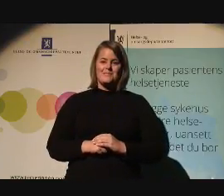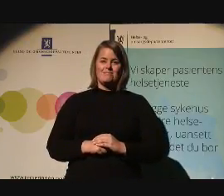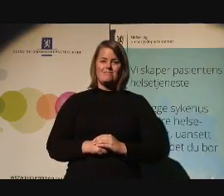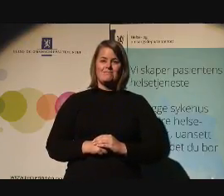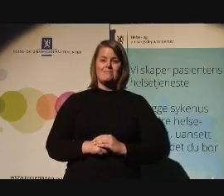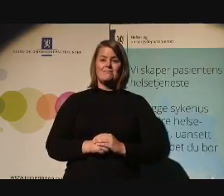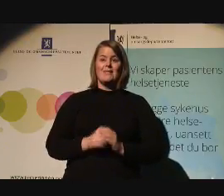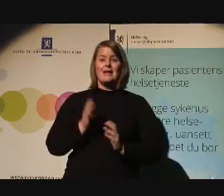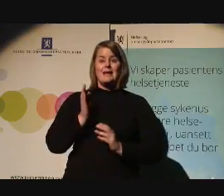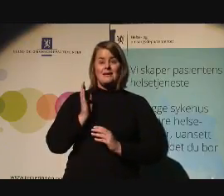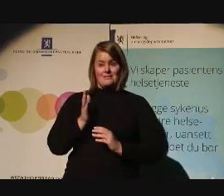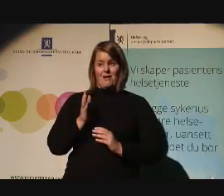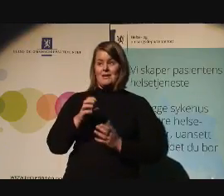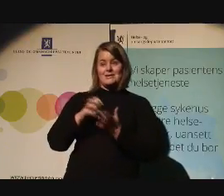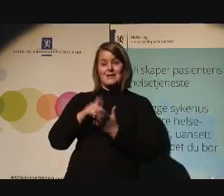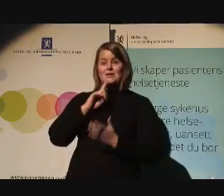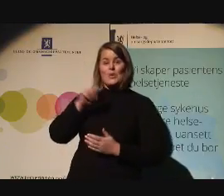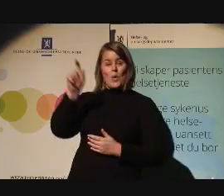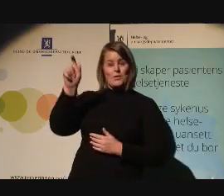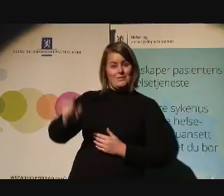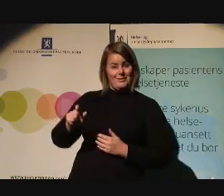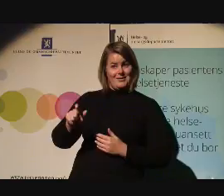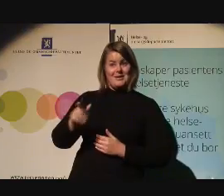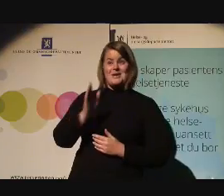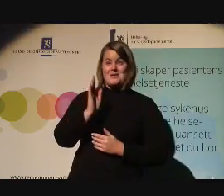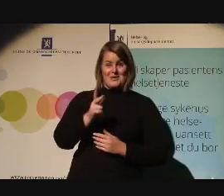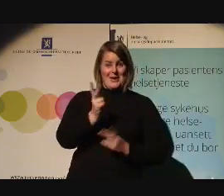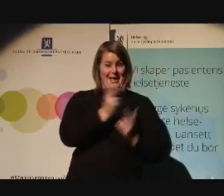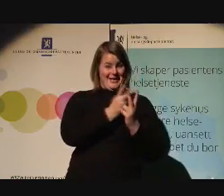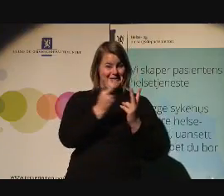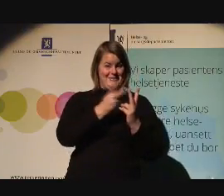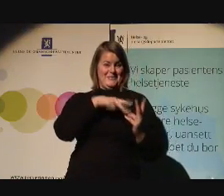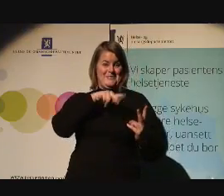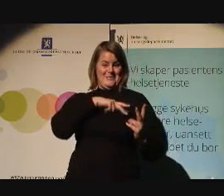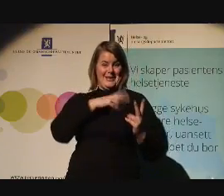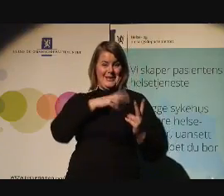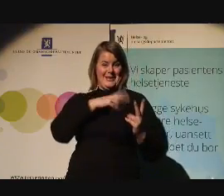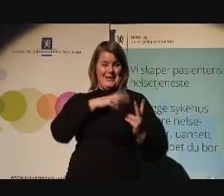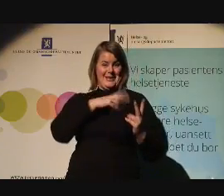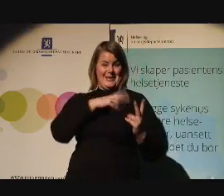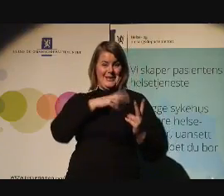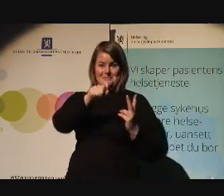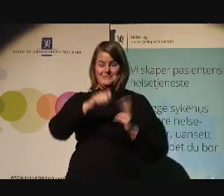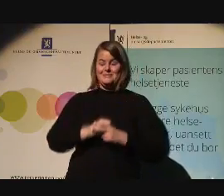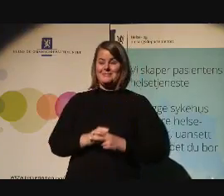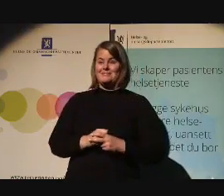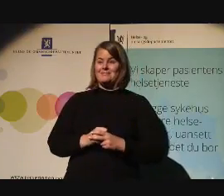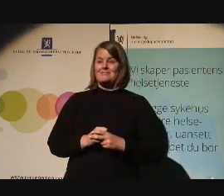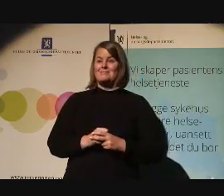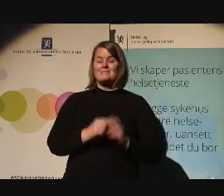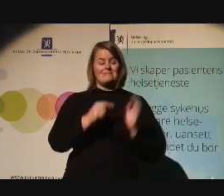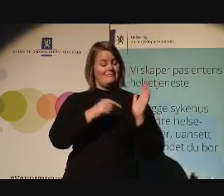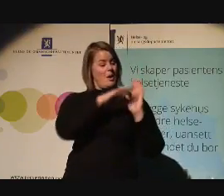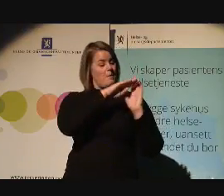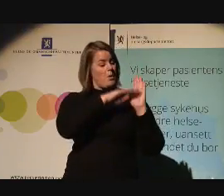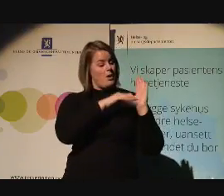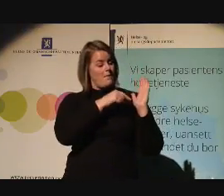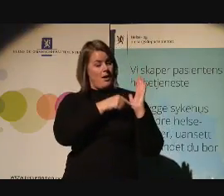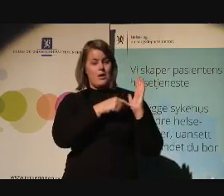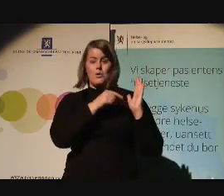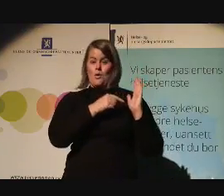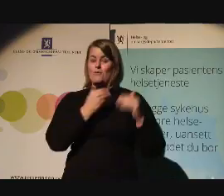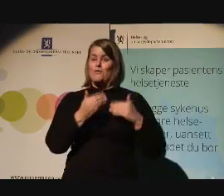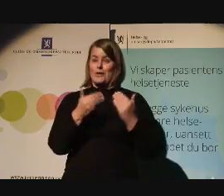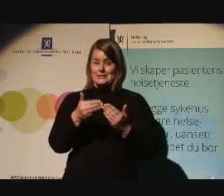Takk til statsråden og gratulerer til prisvinnerne. Da går vi videre i programmet. Da vi